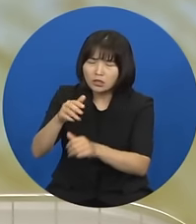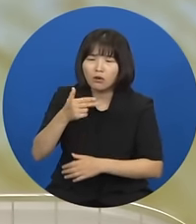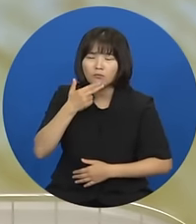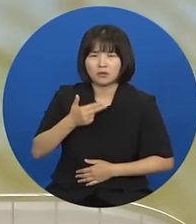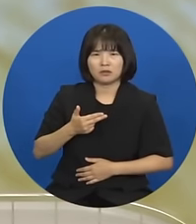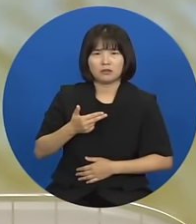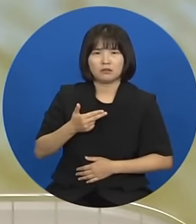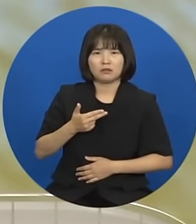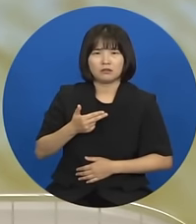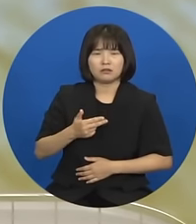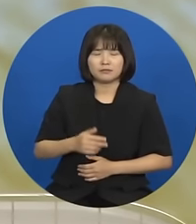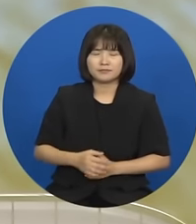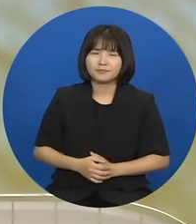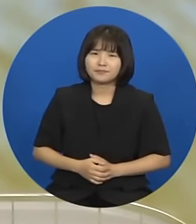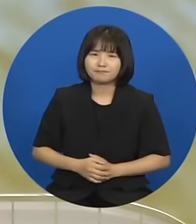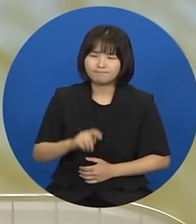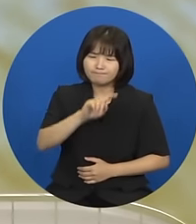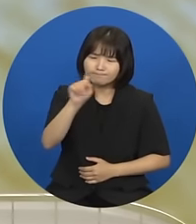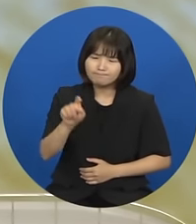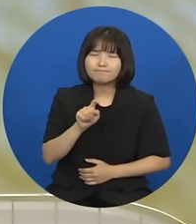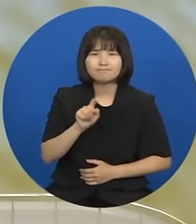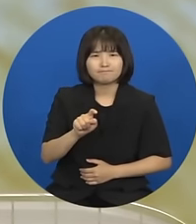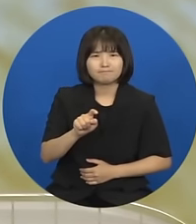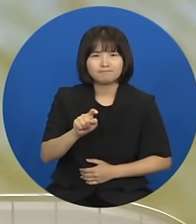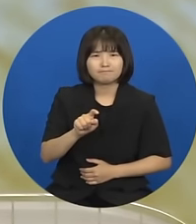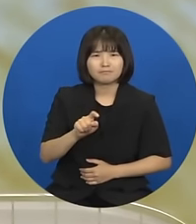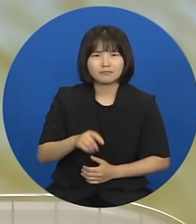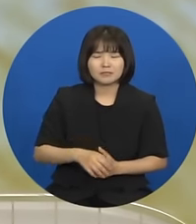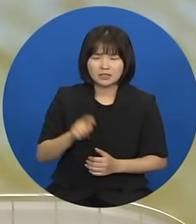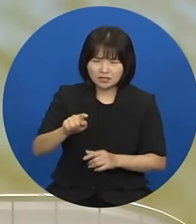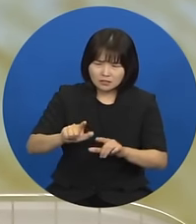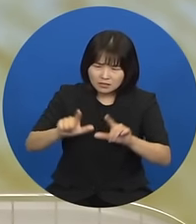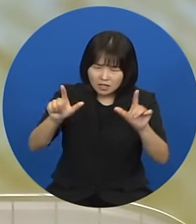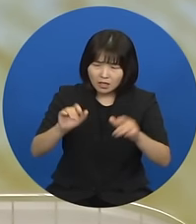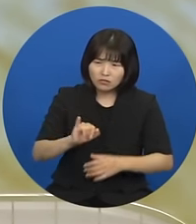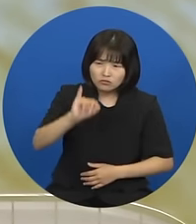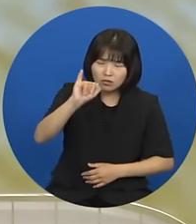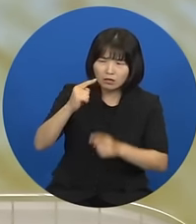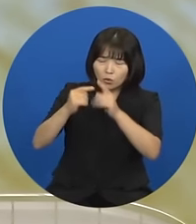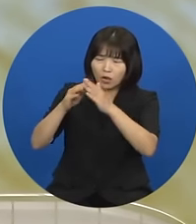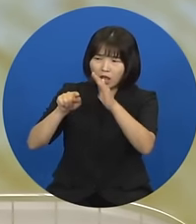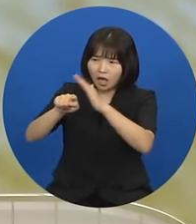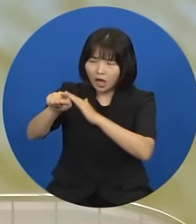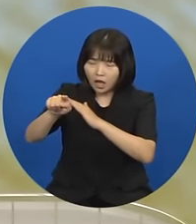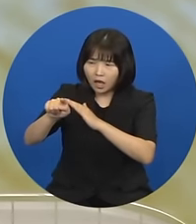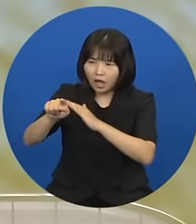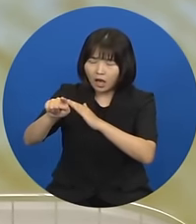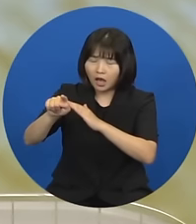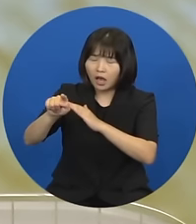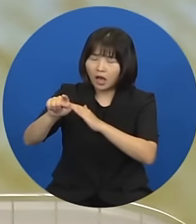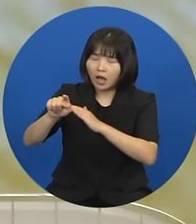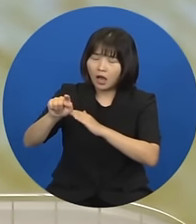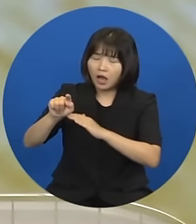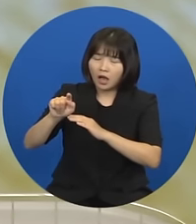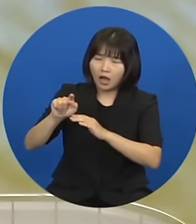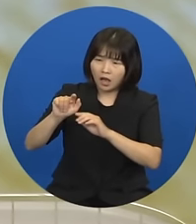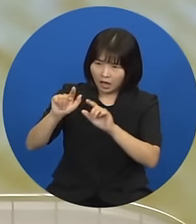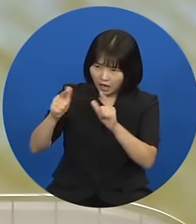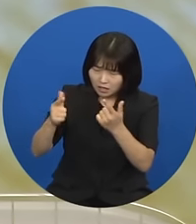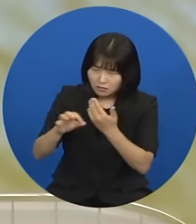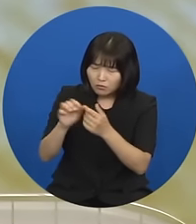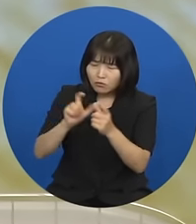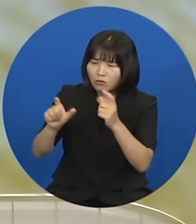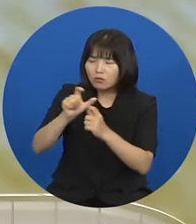하나님은 보호하지 않으신 거지? 차라리 그날 교회에 가지 않았으면 좋았을 것을, 더